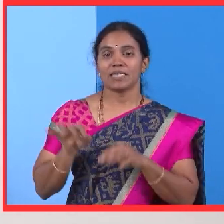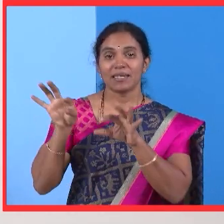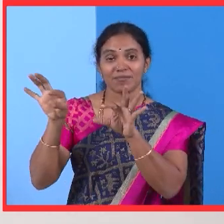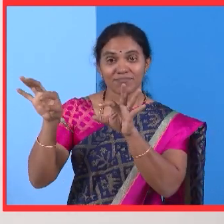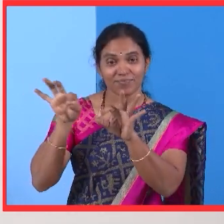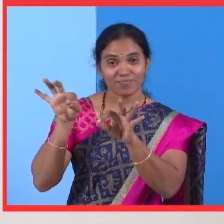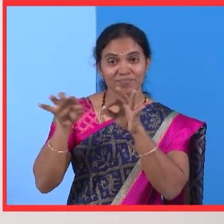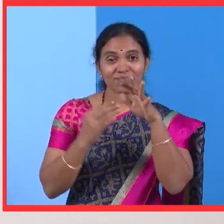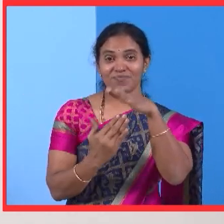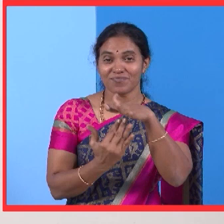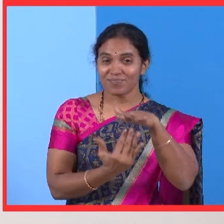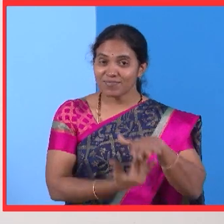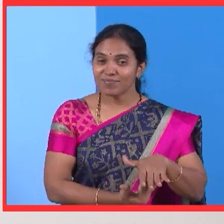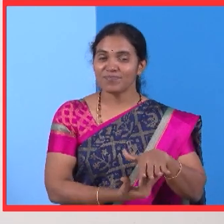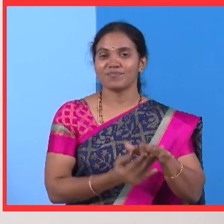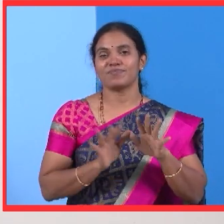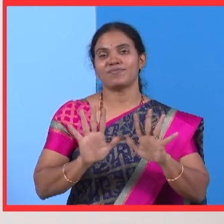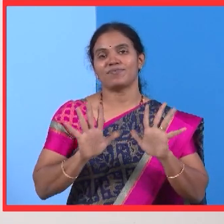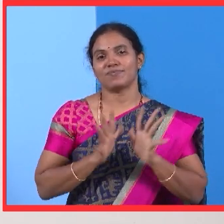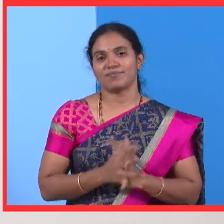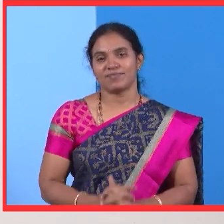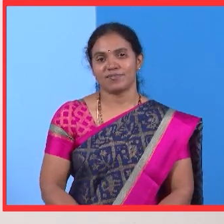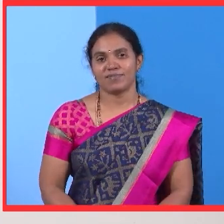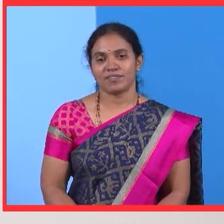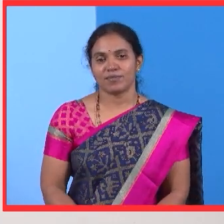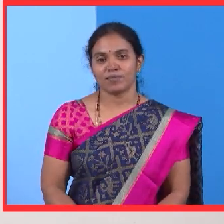எம் ஆஃப் எக்ஸ் ஒன்று -2